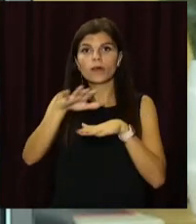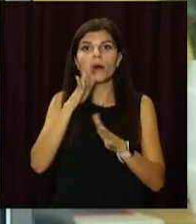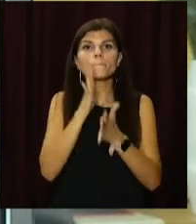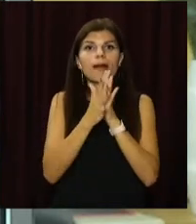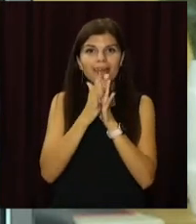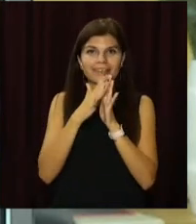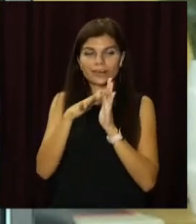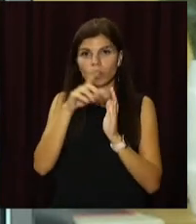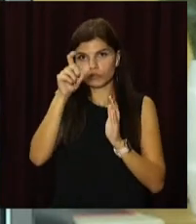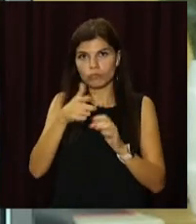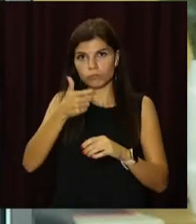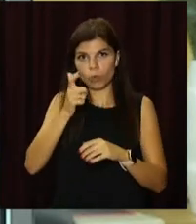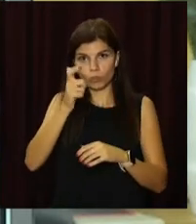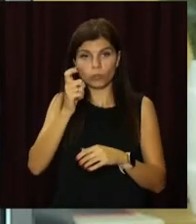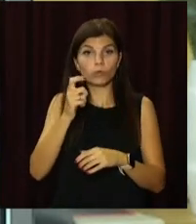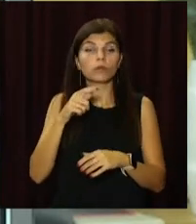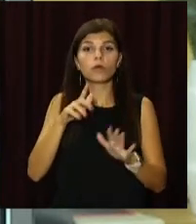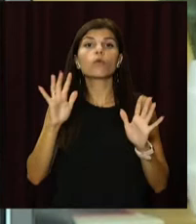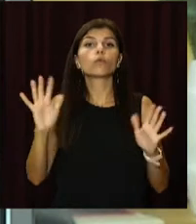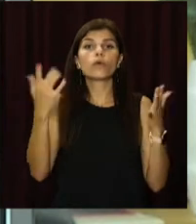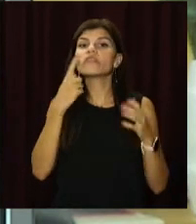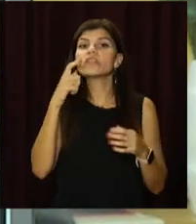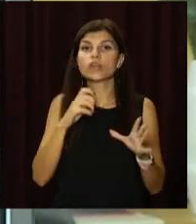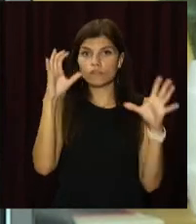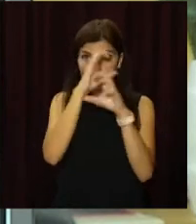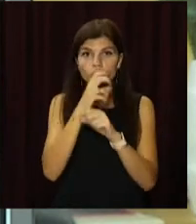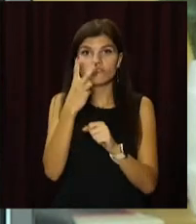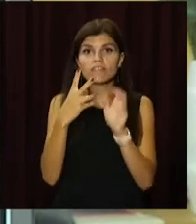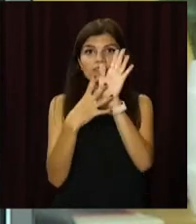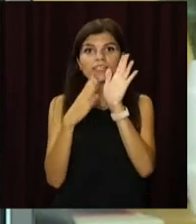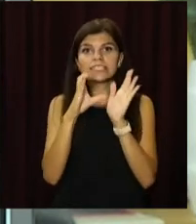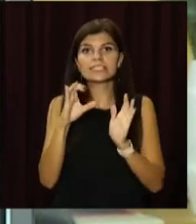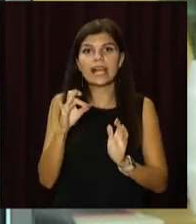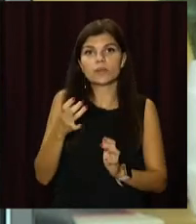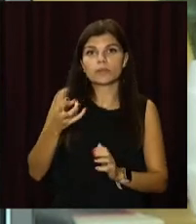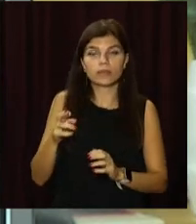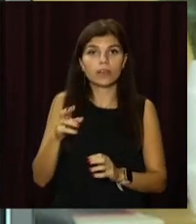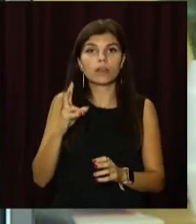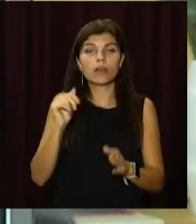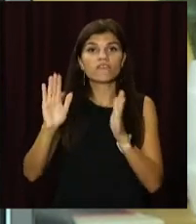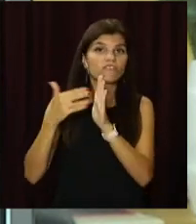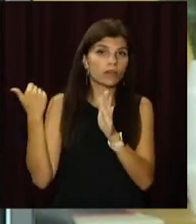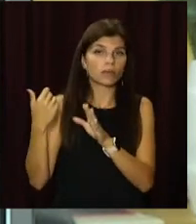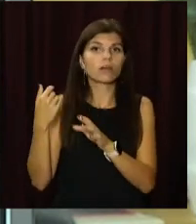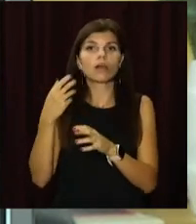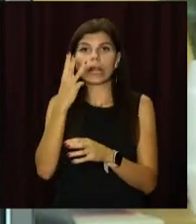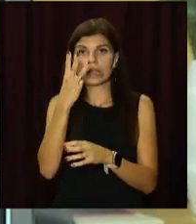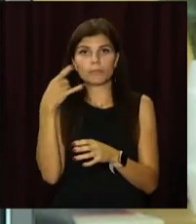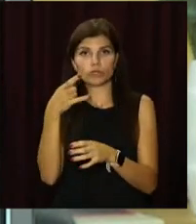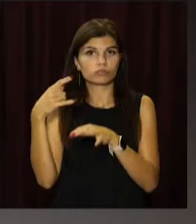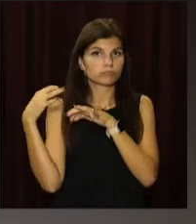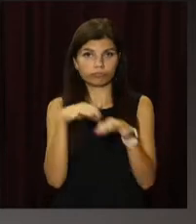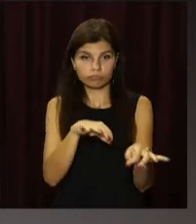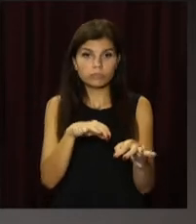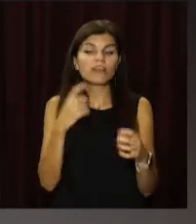розваг чоловік стріляв з пістолету. Випадок стався у неділю вночі, 29 серпня. На виклик прибули три екіпажі патрульних. За